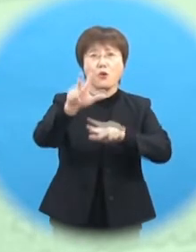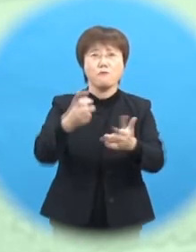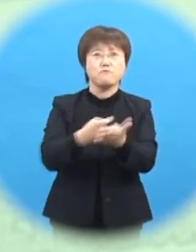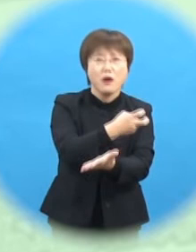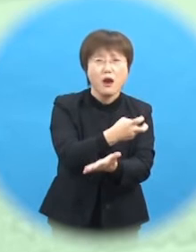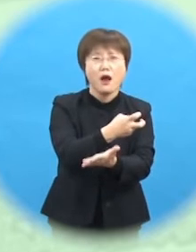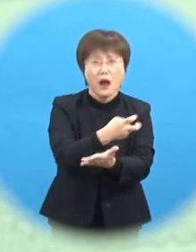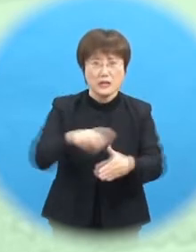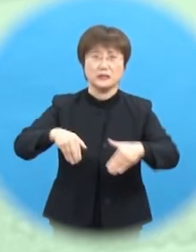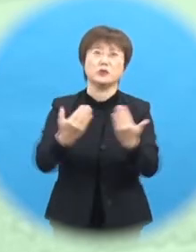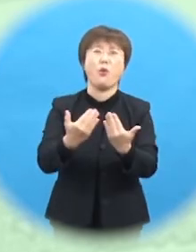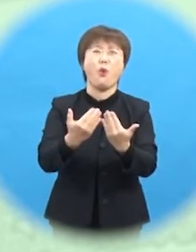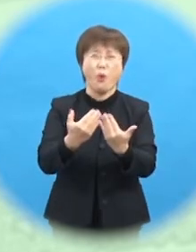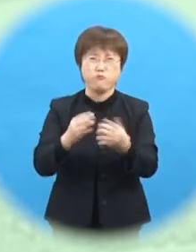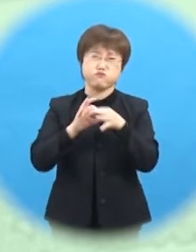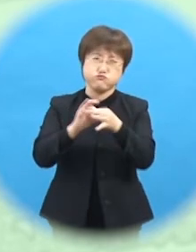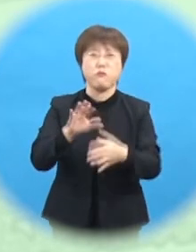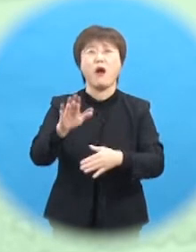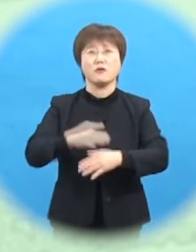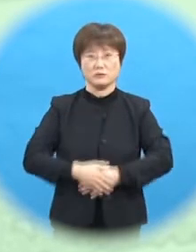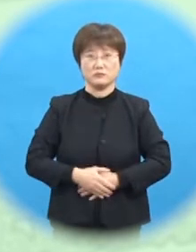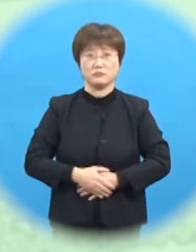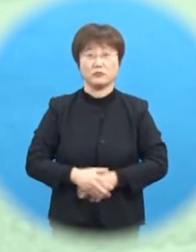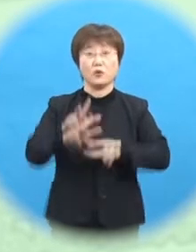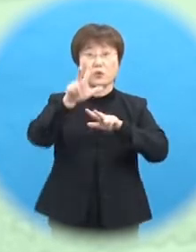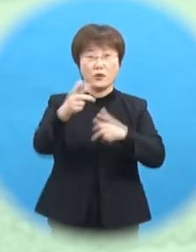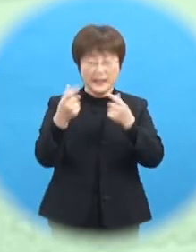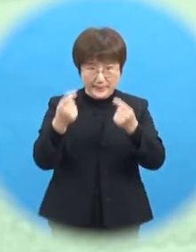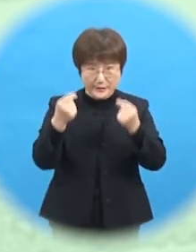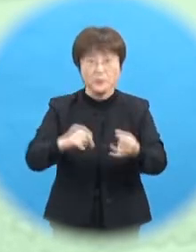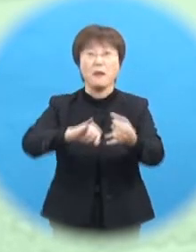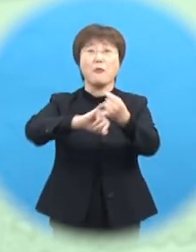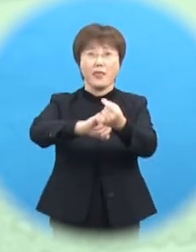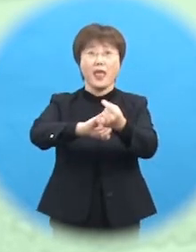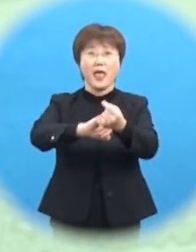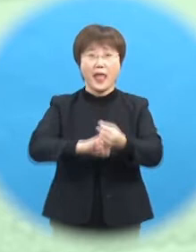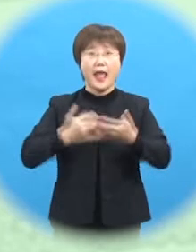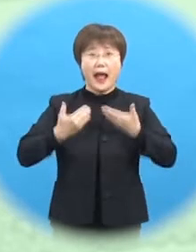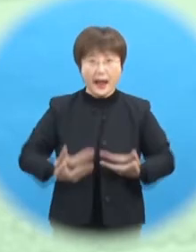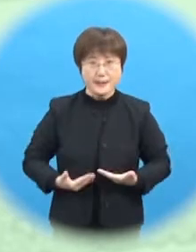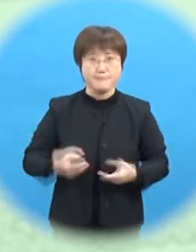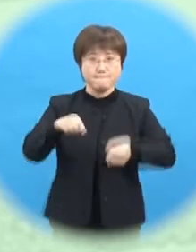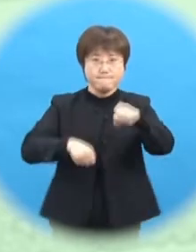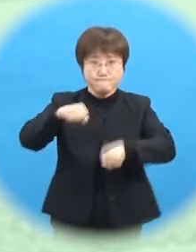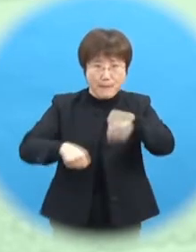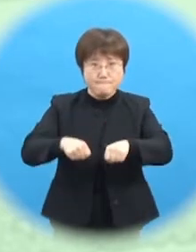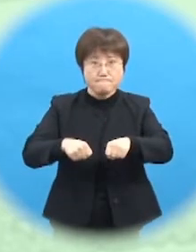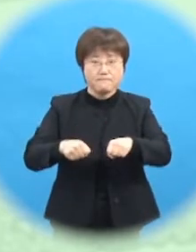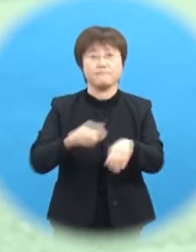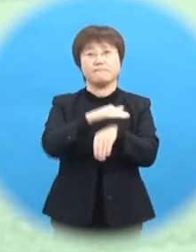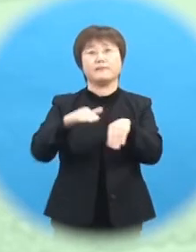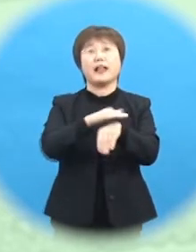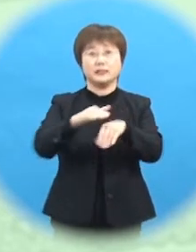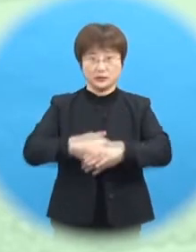故につながることもあるの。ルールをきちんと守って安全な運転を心がけることが大切です